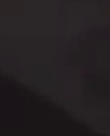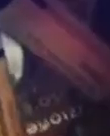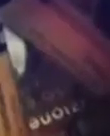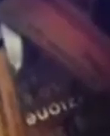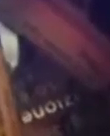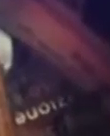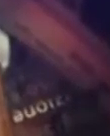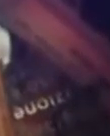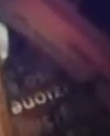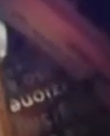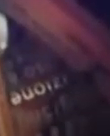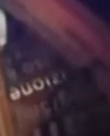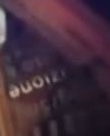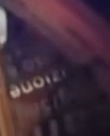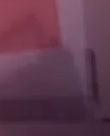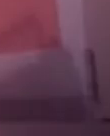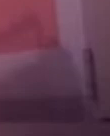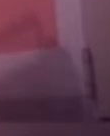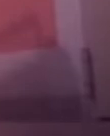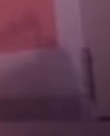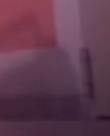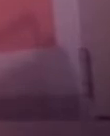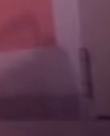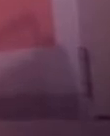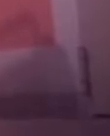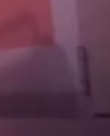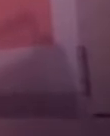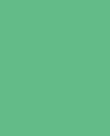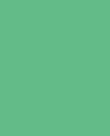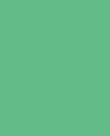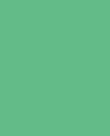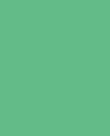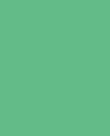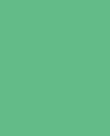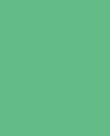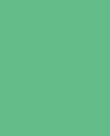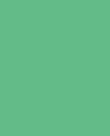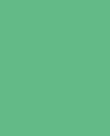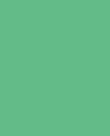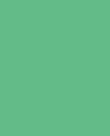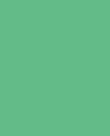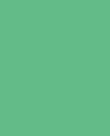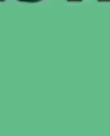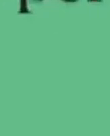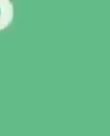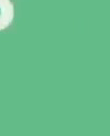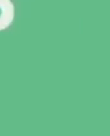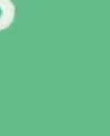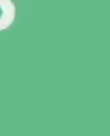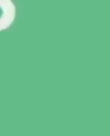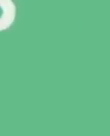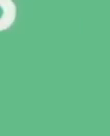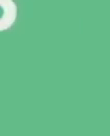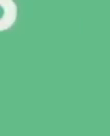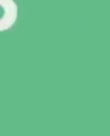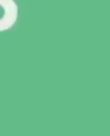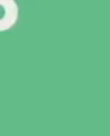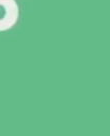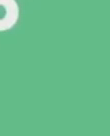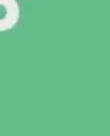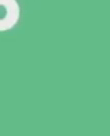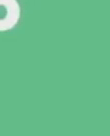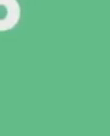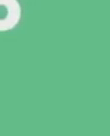ma anche ai limiti del nostro servizio socio sanitario un new deal per la salute un progetto per dare innovazione